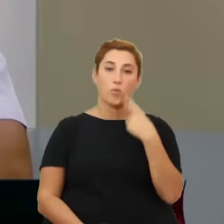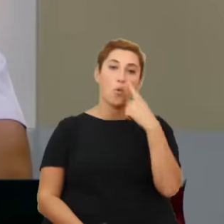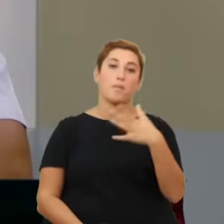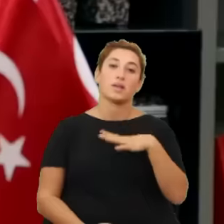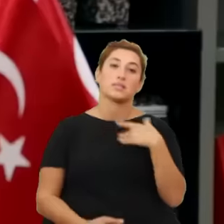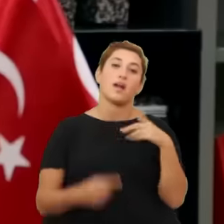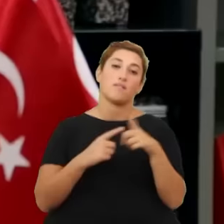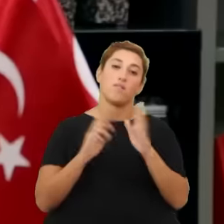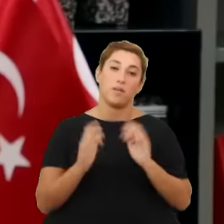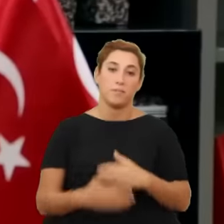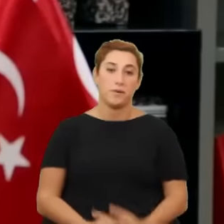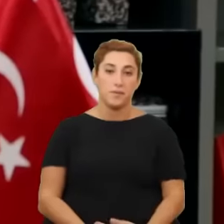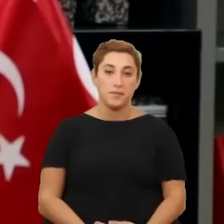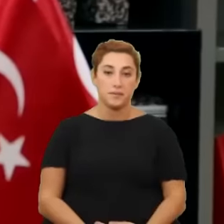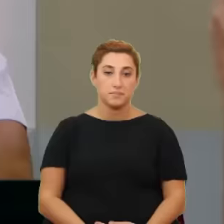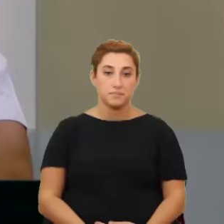isterdim ha Fehmi.